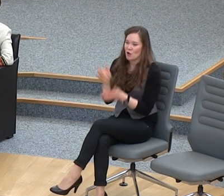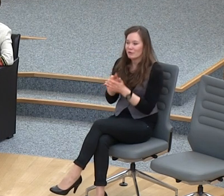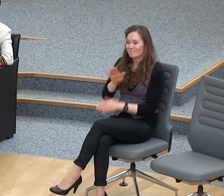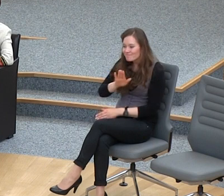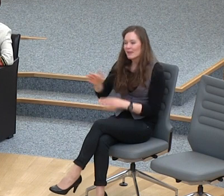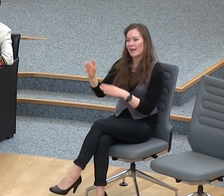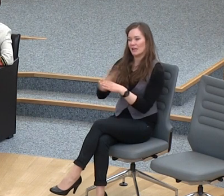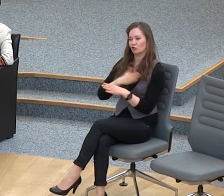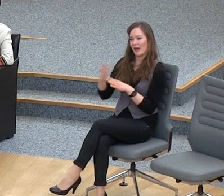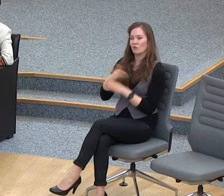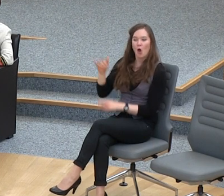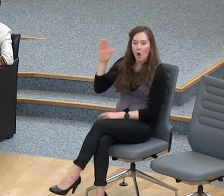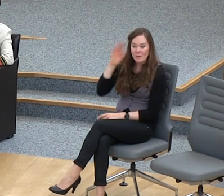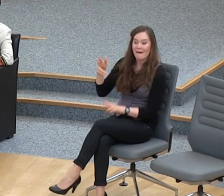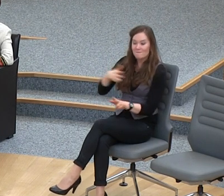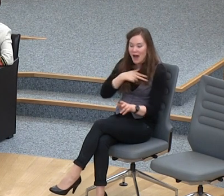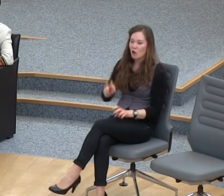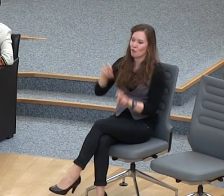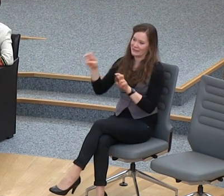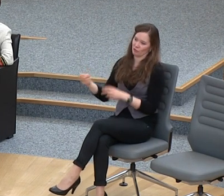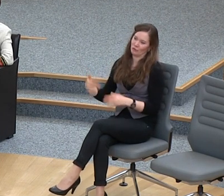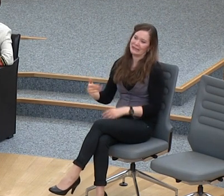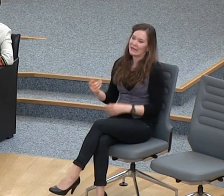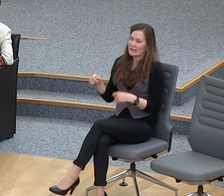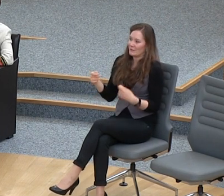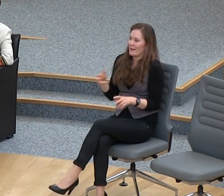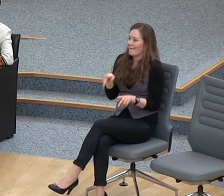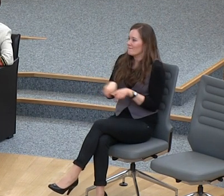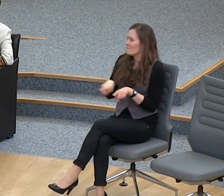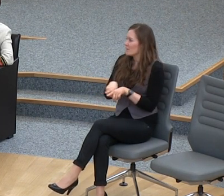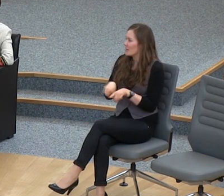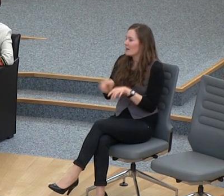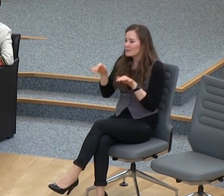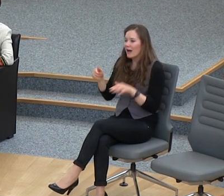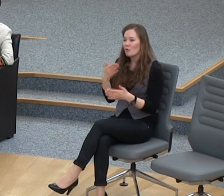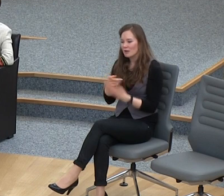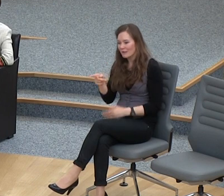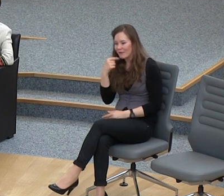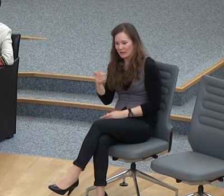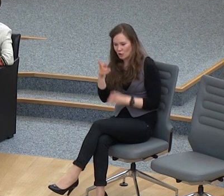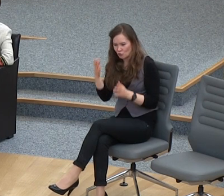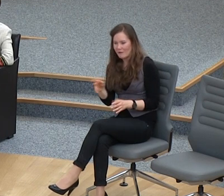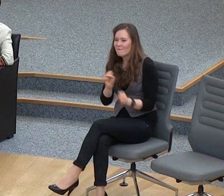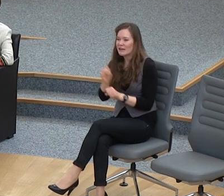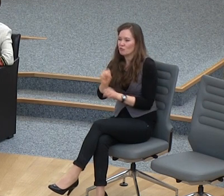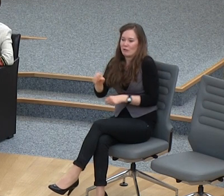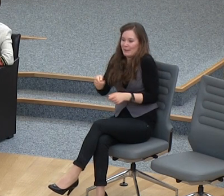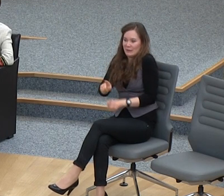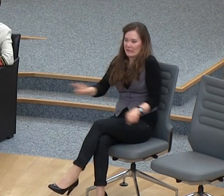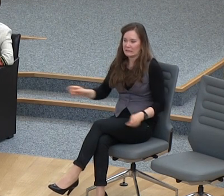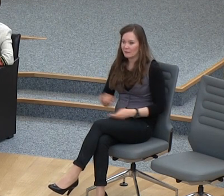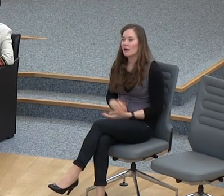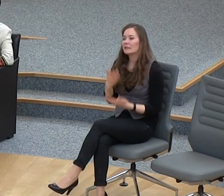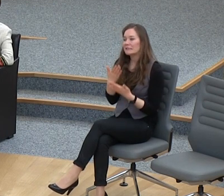Entscheidungen werden ja nicht unbedingt umgesetzt. Es gibt auch nicht so etwas wie ein Vetorecht oder so. Und von daher